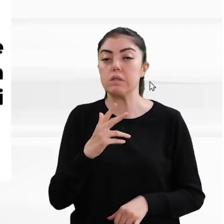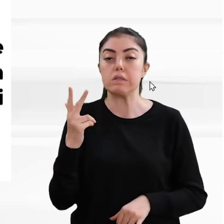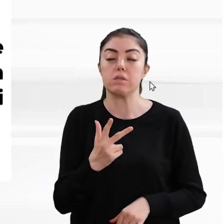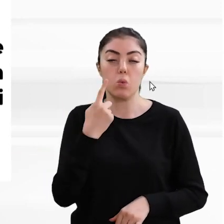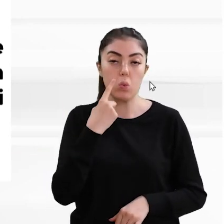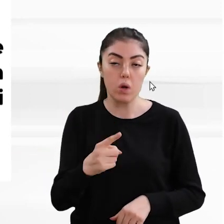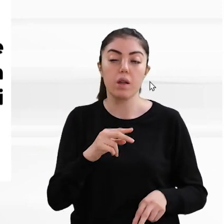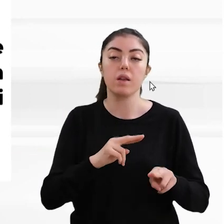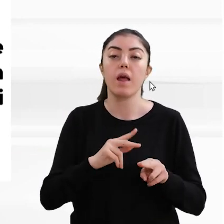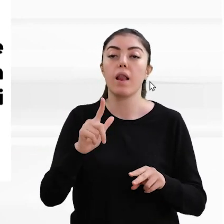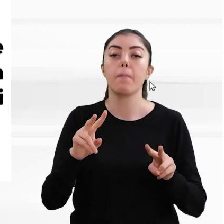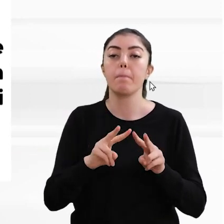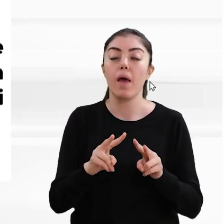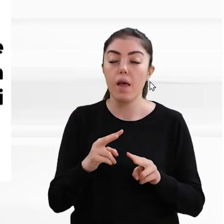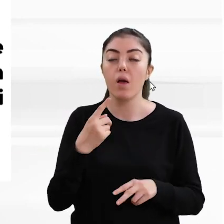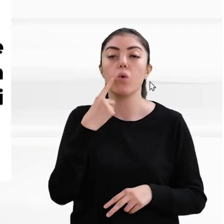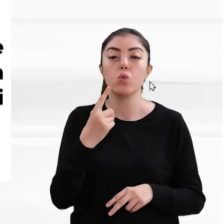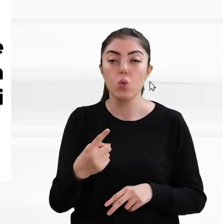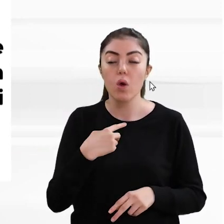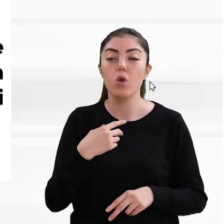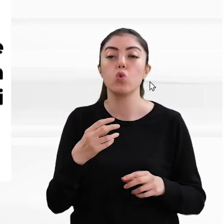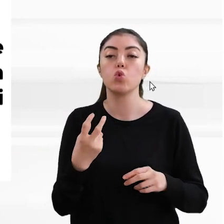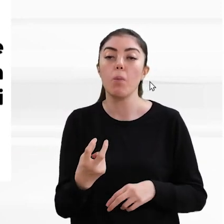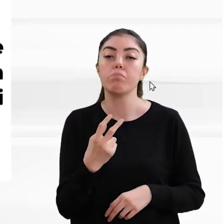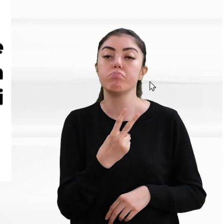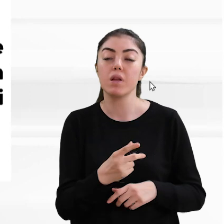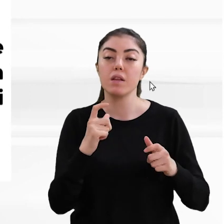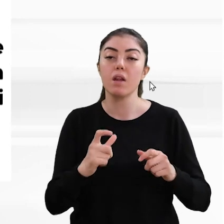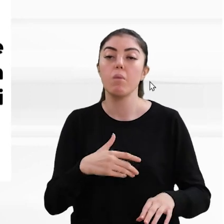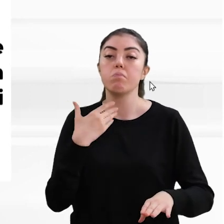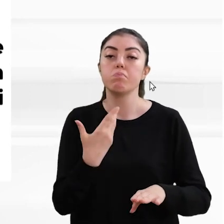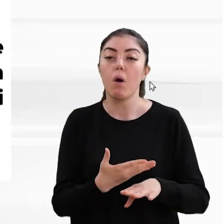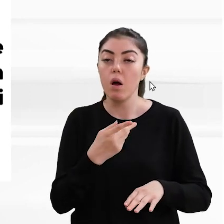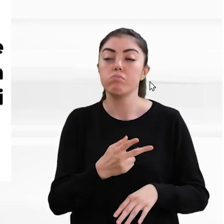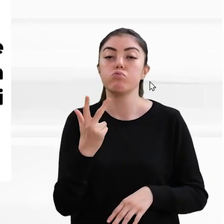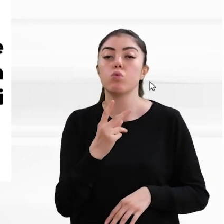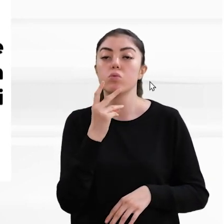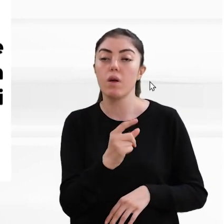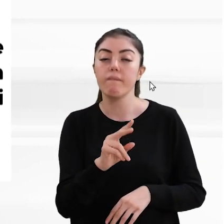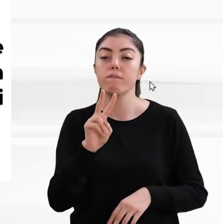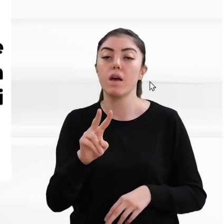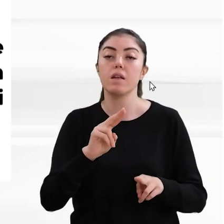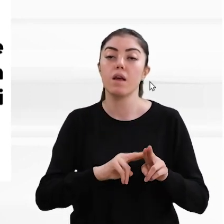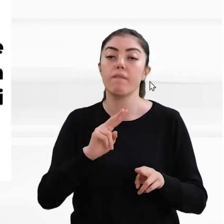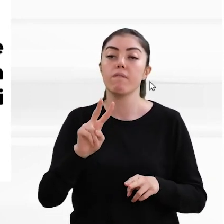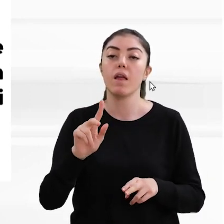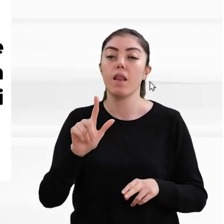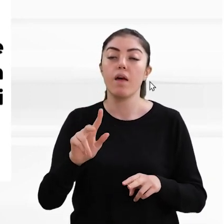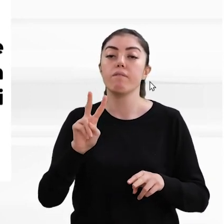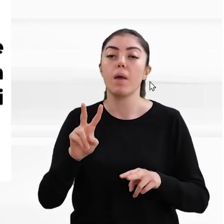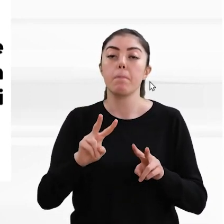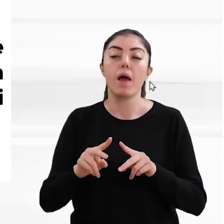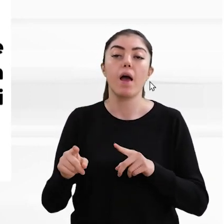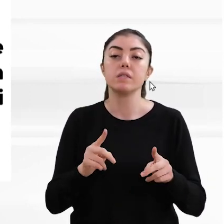göre K, L ve M doğrultularında fırlatılan topun yere çarpma anındaki süratleri VK, VL ve